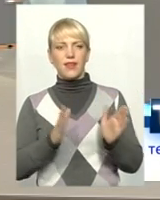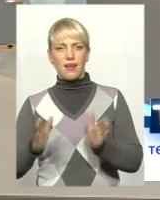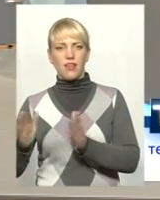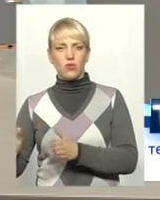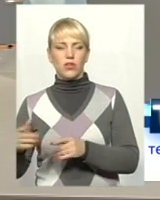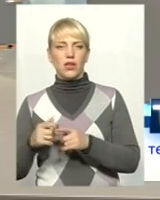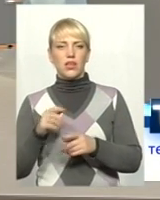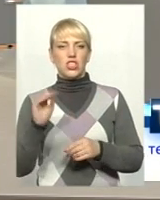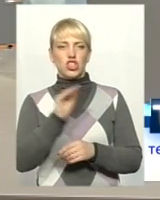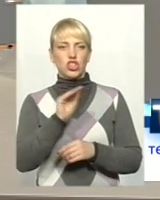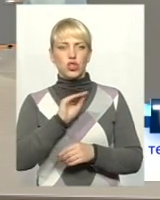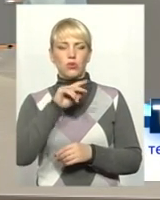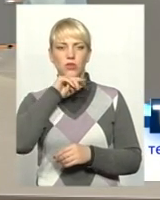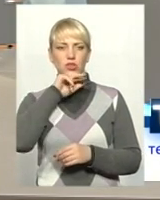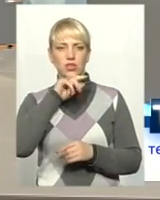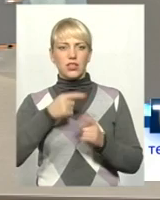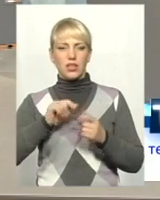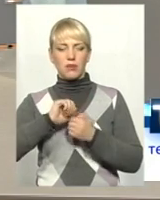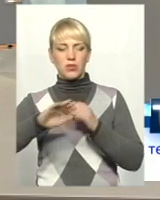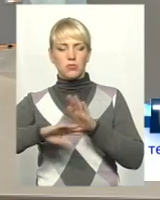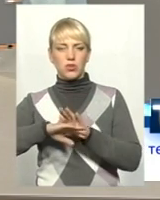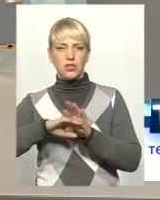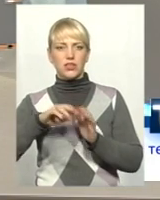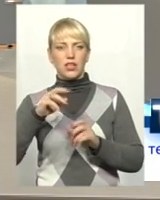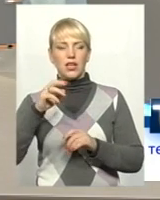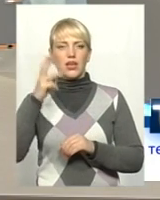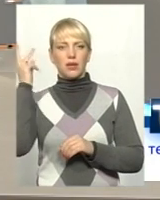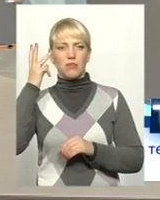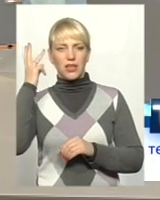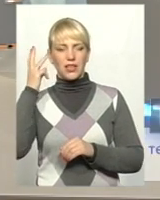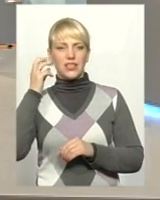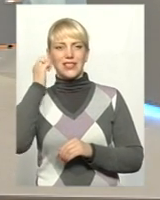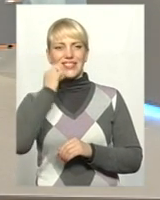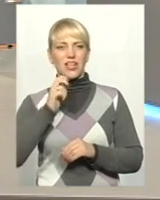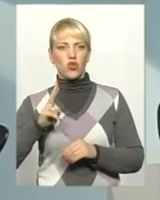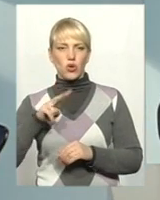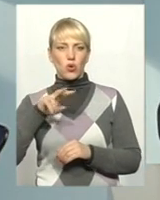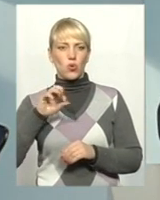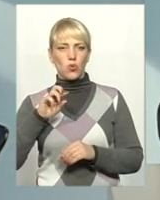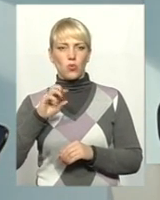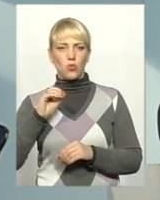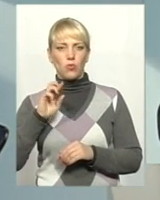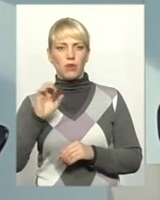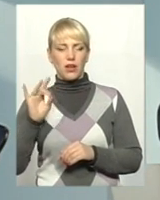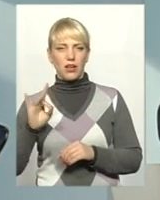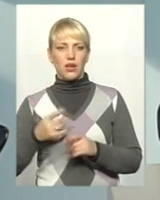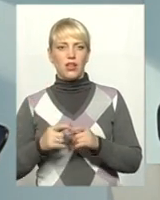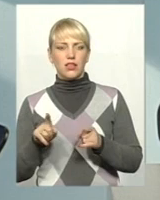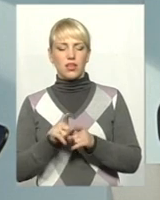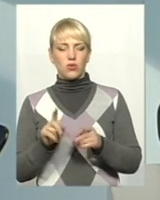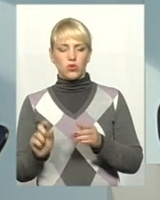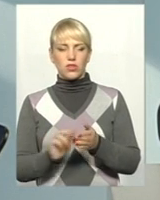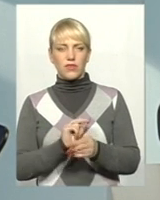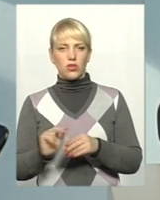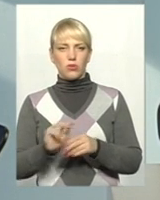Житомир-Чернівці, це Кам'янець-Подільський, Хмельницький, Старокостатій, Новолюбар. Ми також відремонтували ділянки доріг